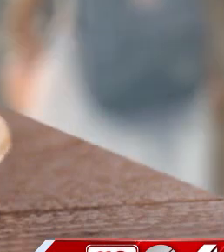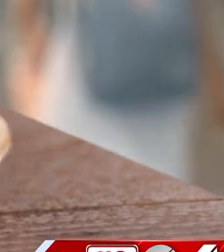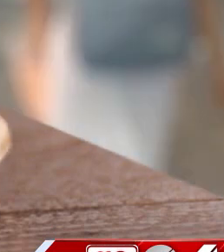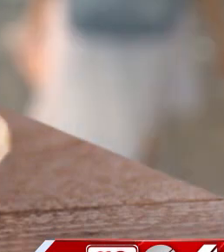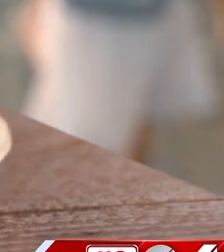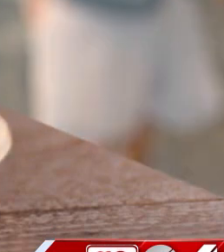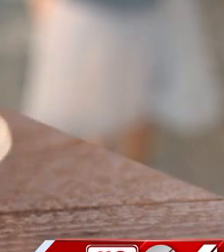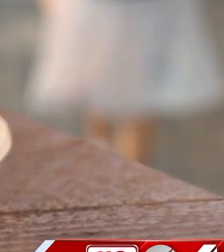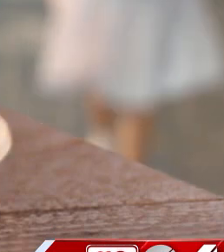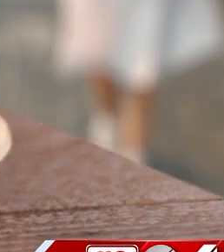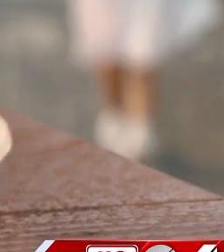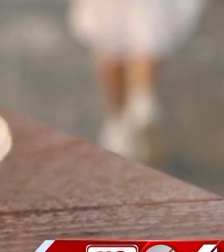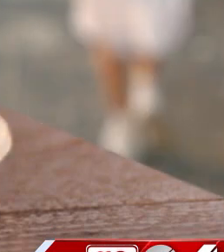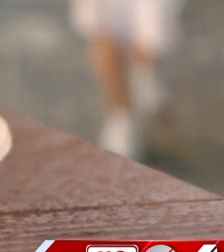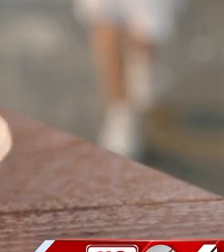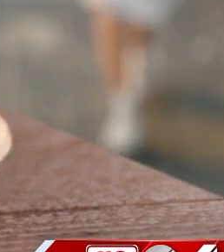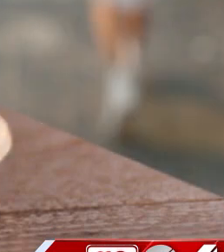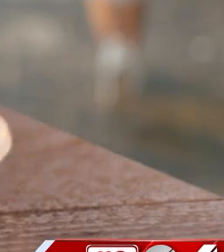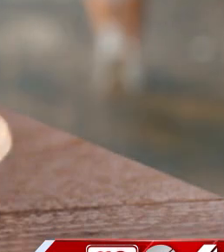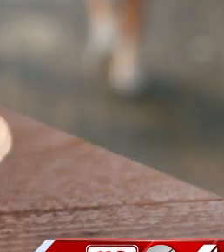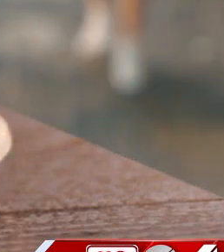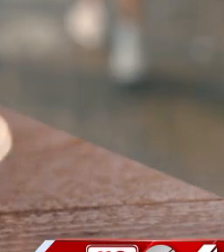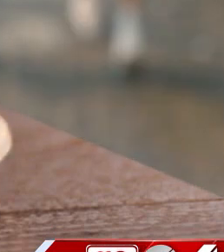සමදා සමහන් සමදා සුවෙන්